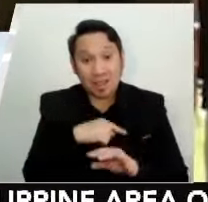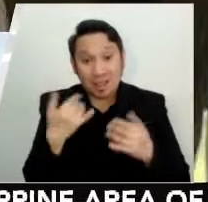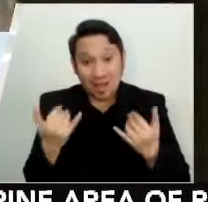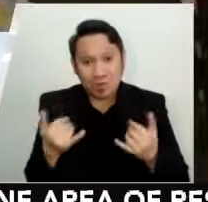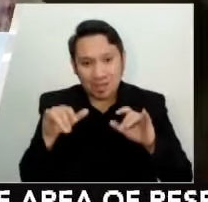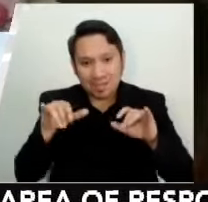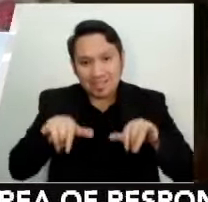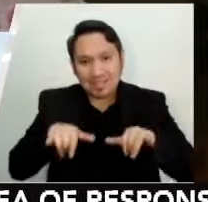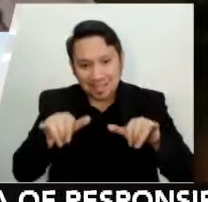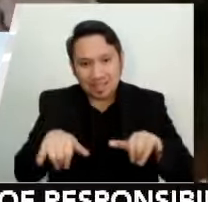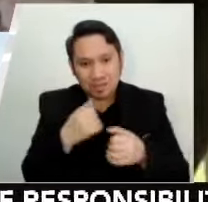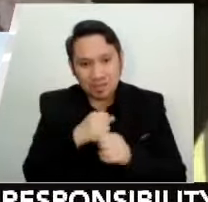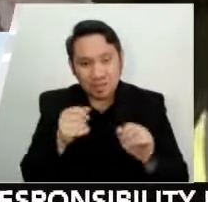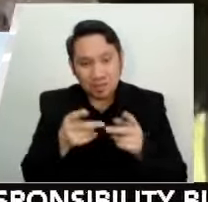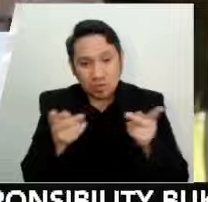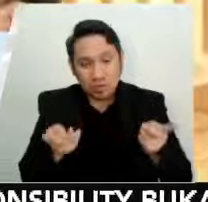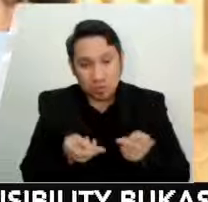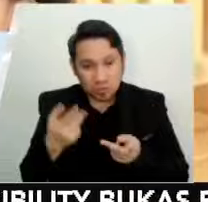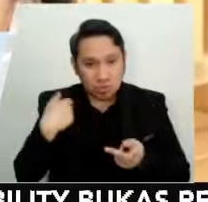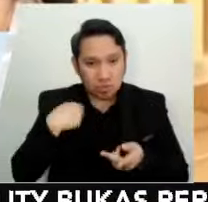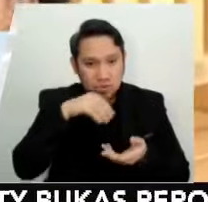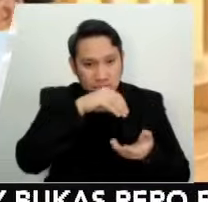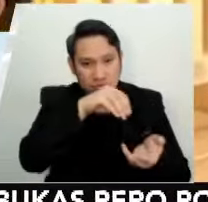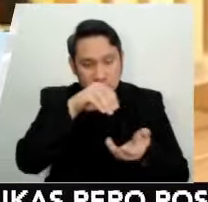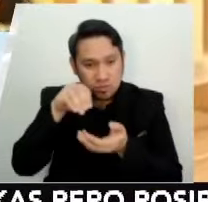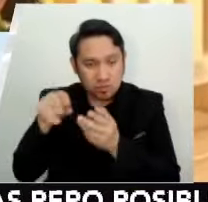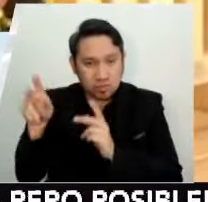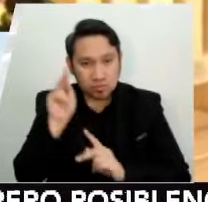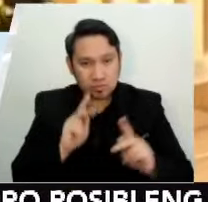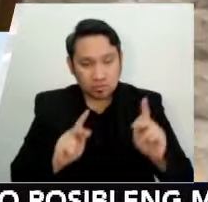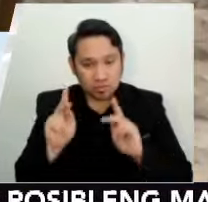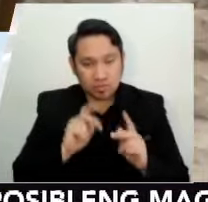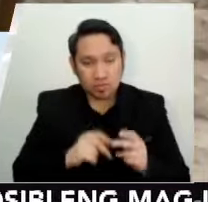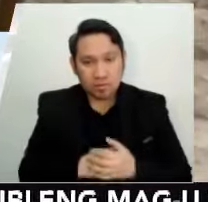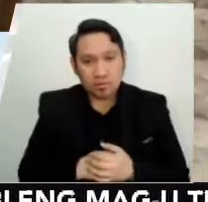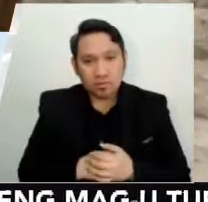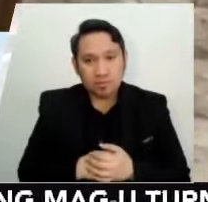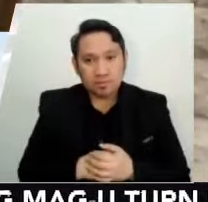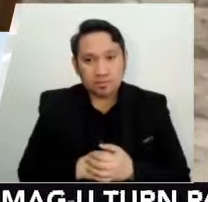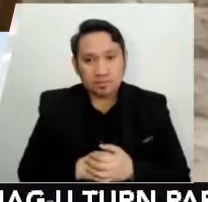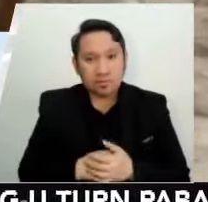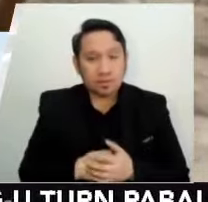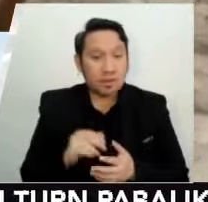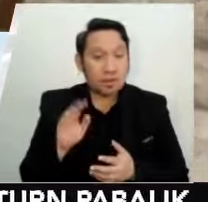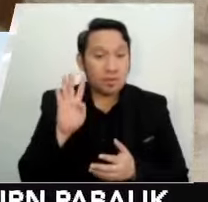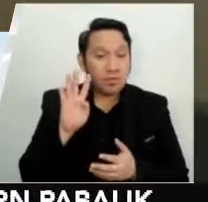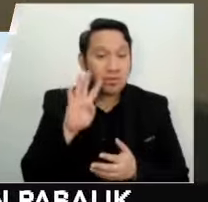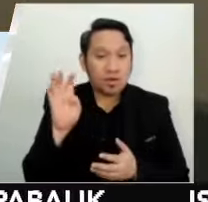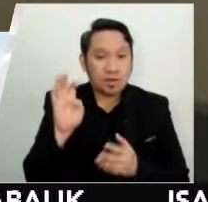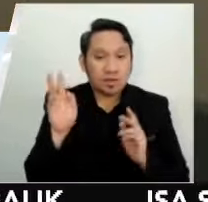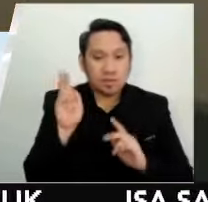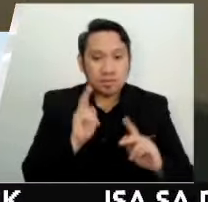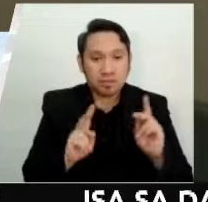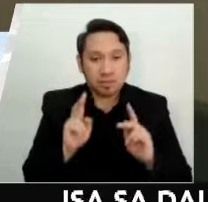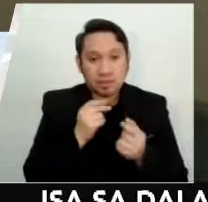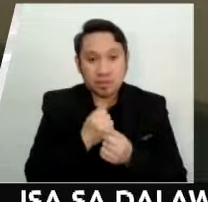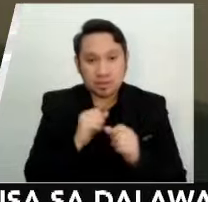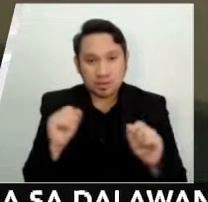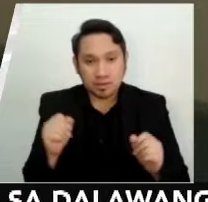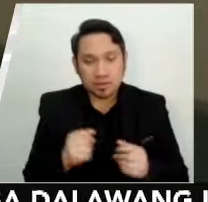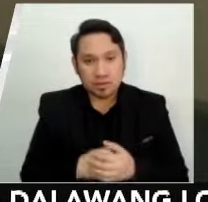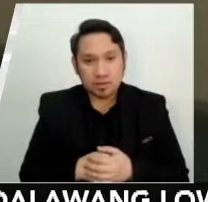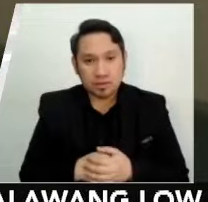food packs para sa mga evacuees namin. Sa Tumawini, mahigit 4 individual na ang inilikas. Malakas, ma'am.